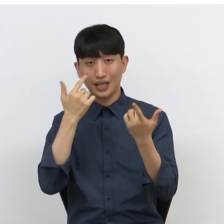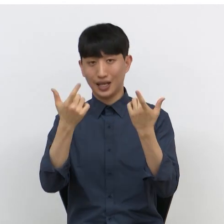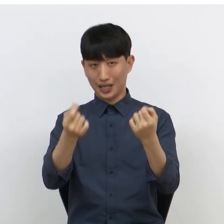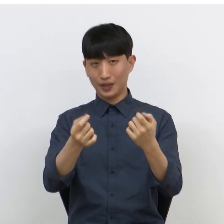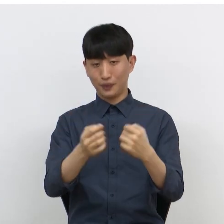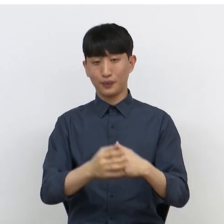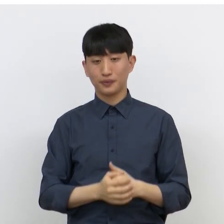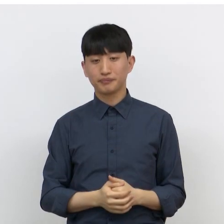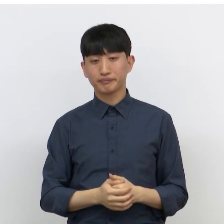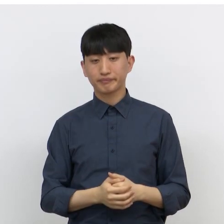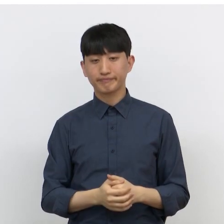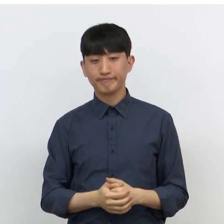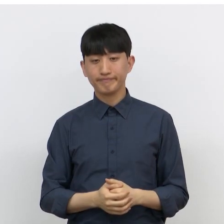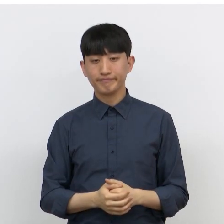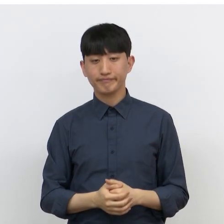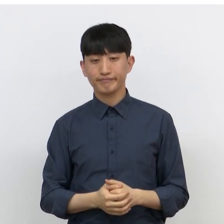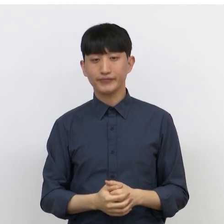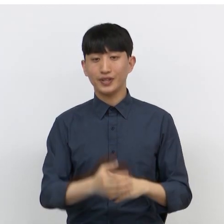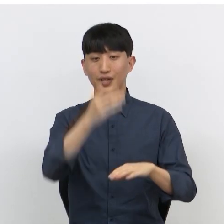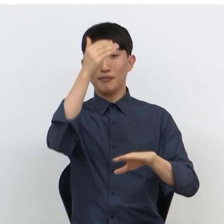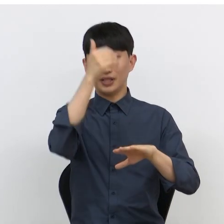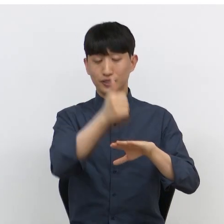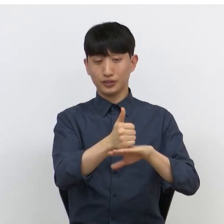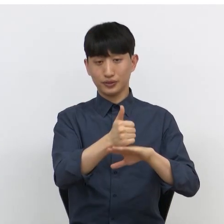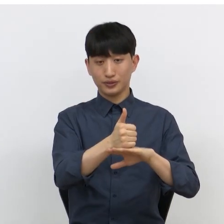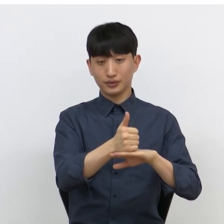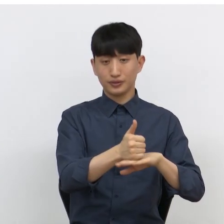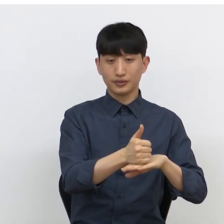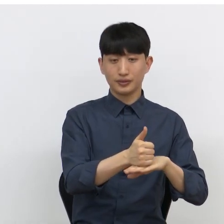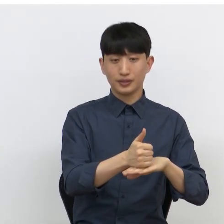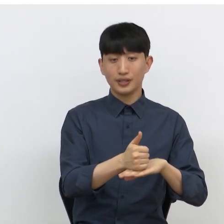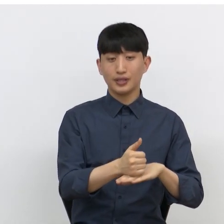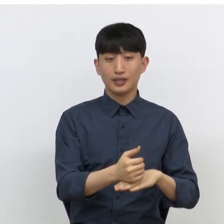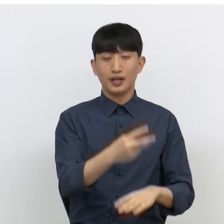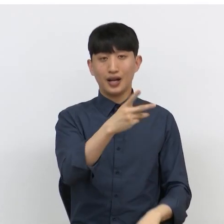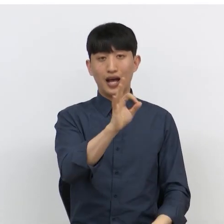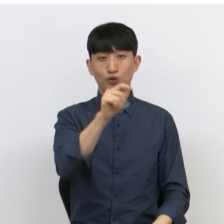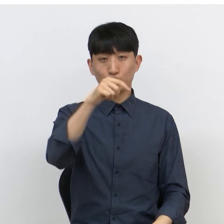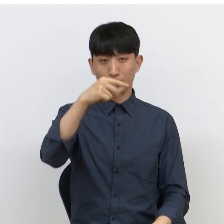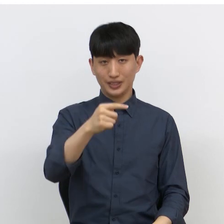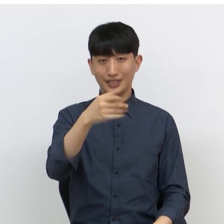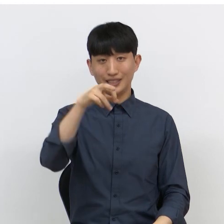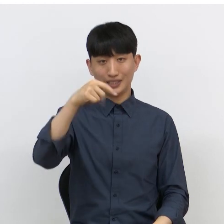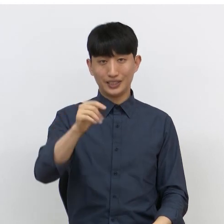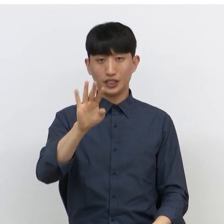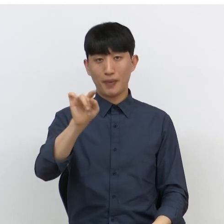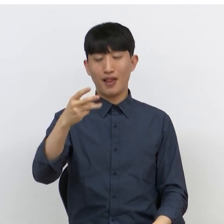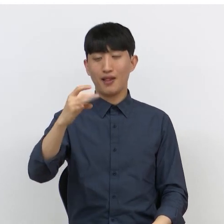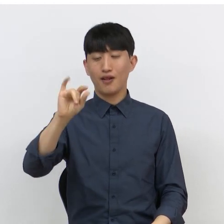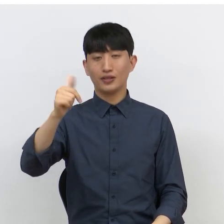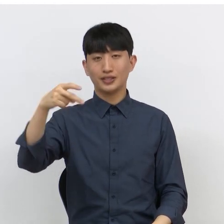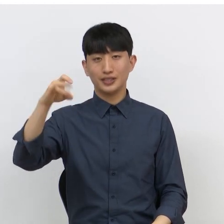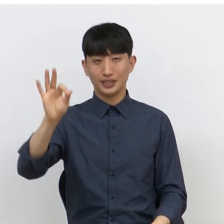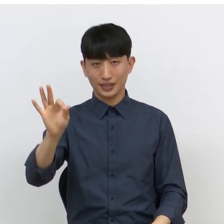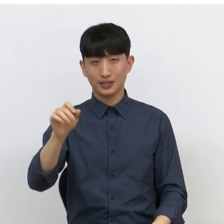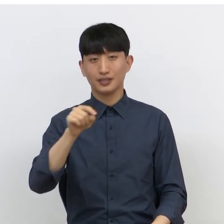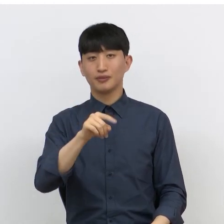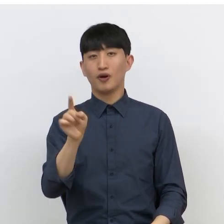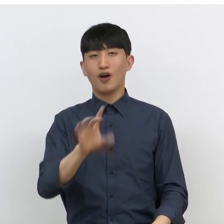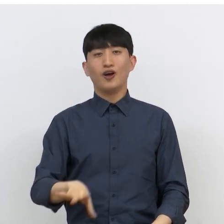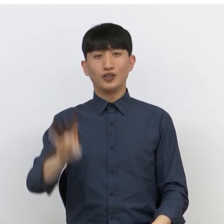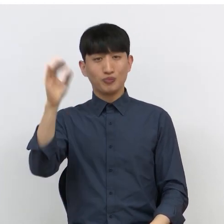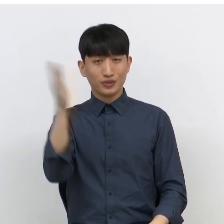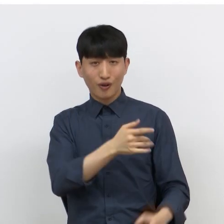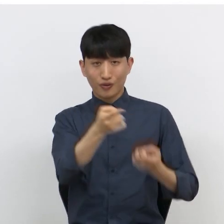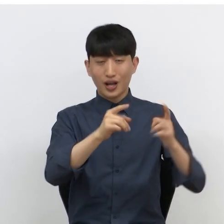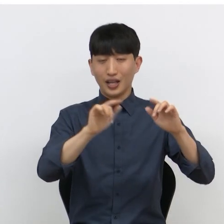쓰게 되죠. 그리고 마지막으로 라우디니스 밸런싱이라고 하는 게 있는데 이것도 맨 처음부터 하지는 않고 어느 정도 맵이 안정이